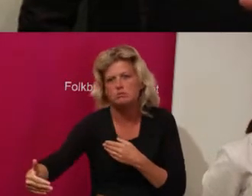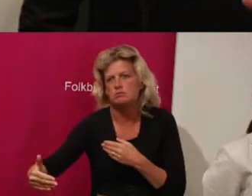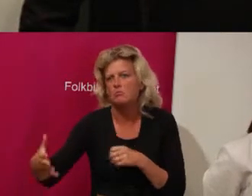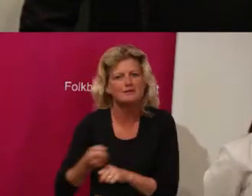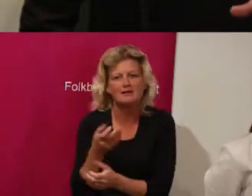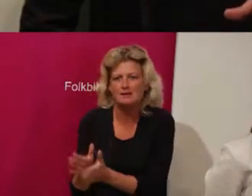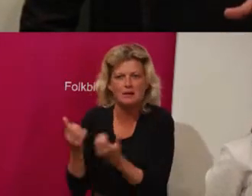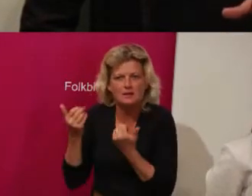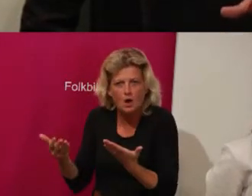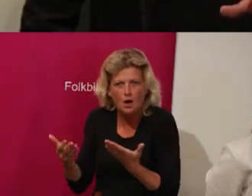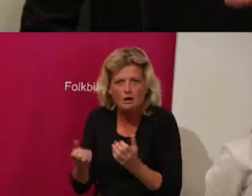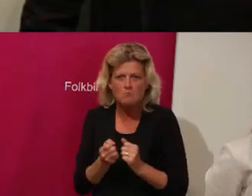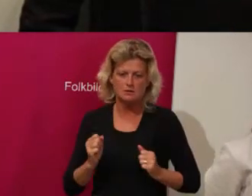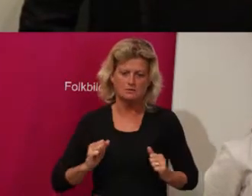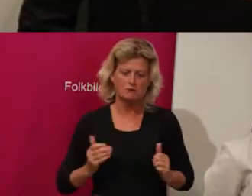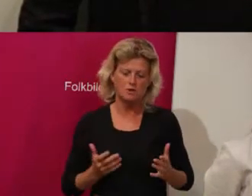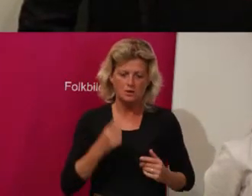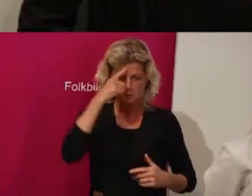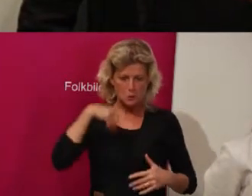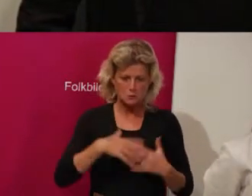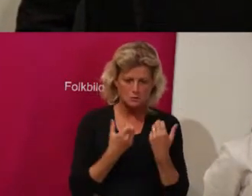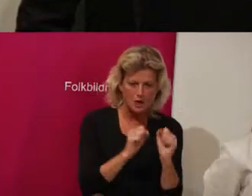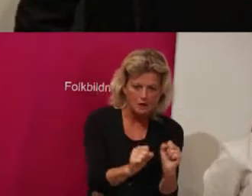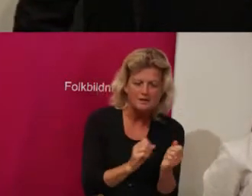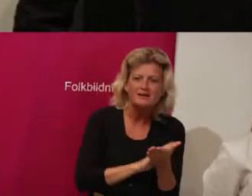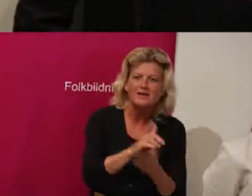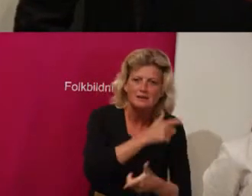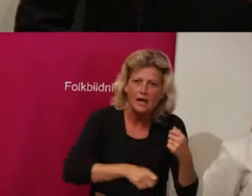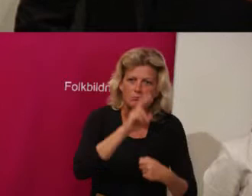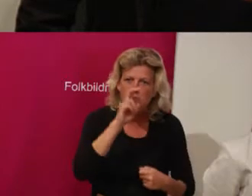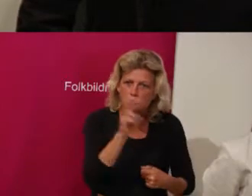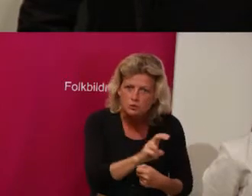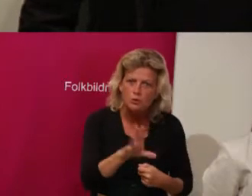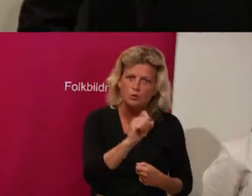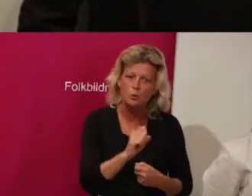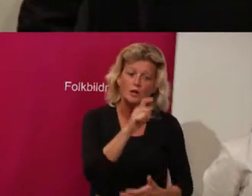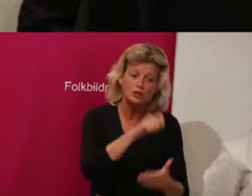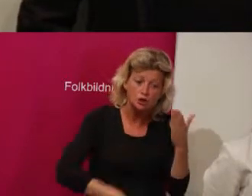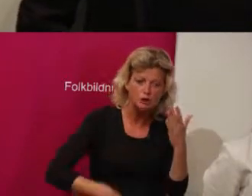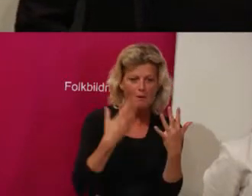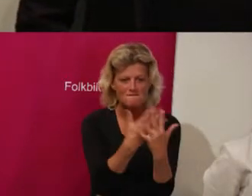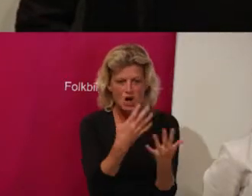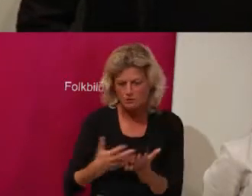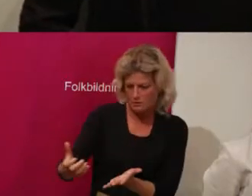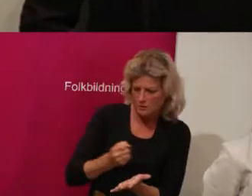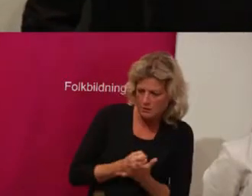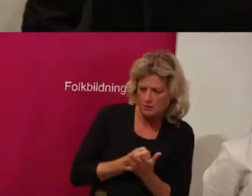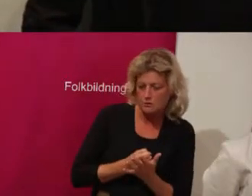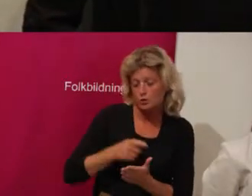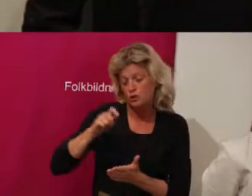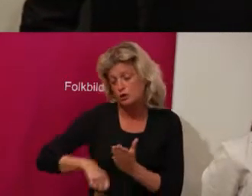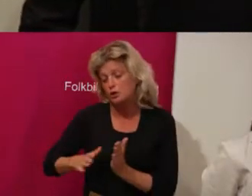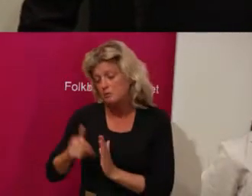klart att ett kulturarrangemang, rent ekonomiskt, så kan det vara ganska kostsamt att ha ett kulturarrangemang med en föreläsning. Det kan vara kostsamt att ha en studiecirkel